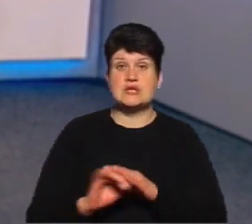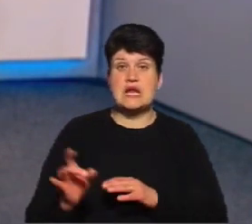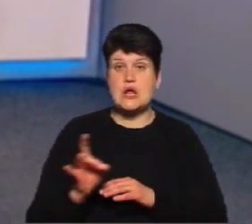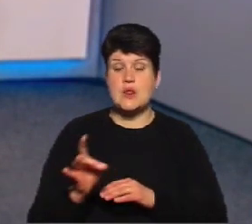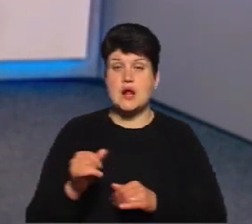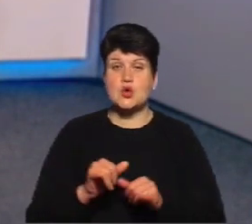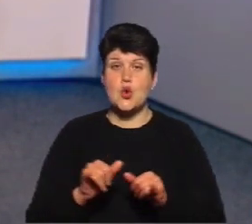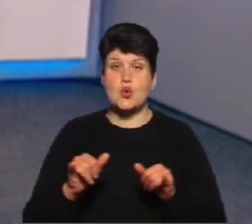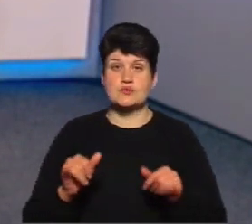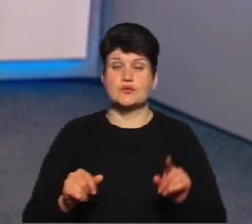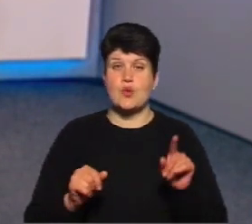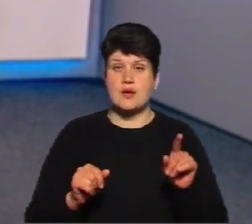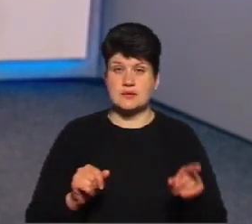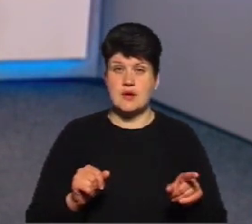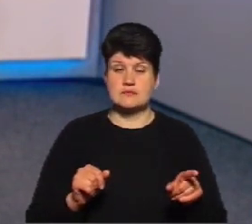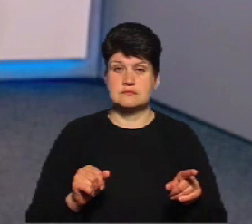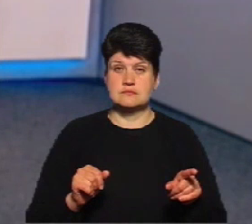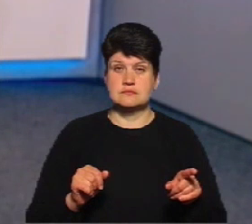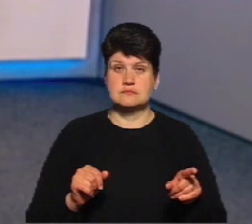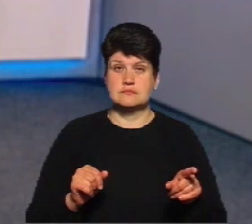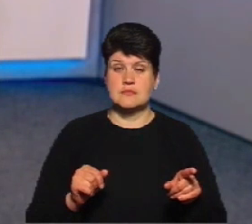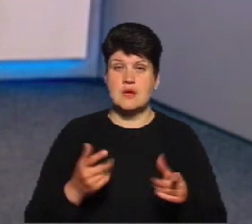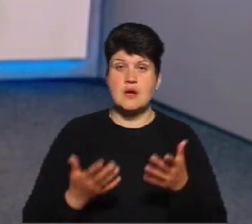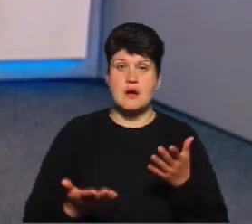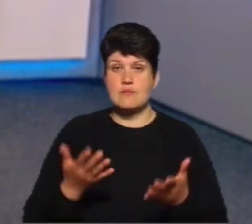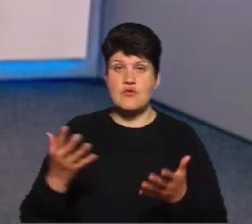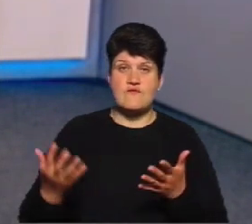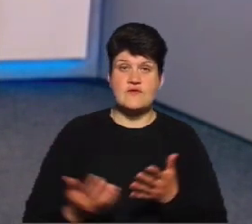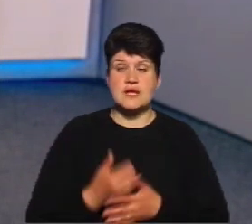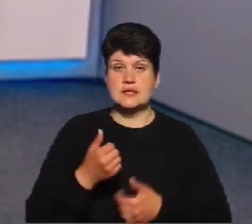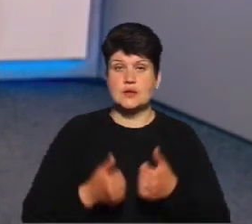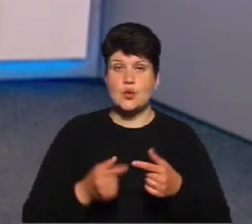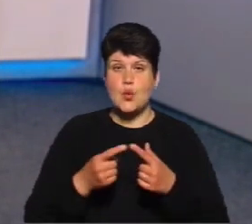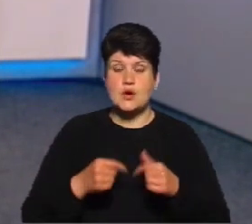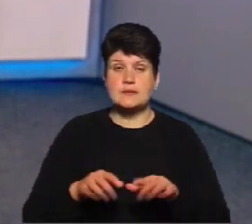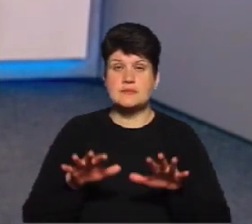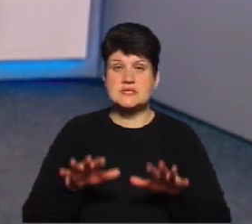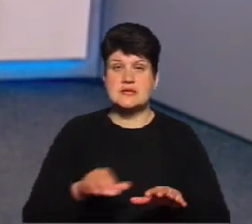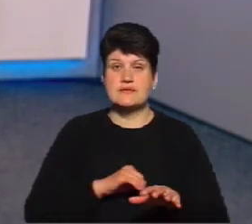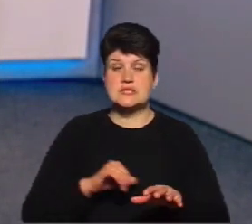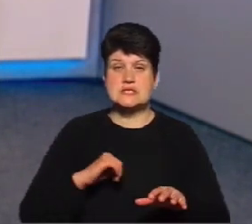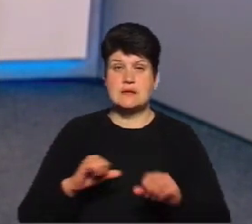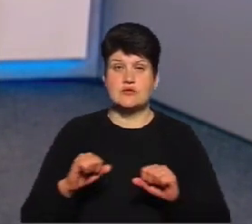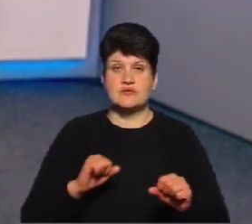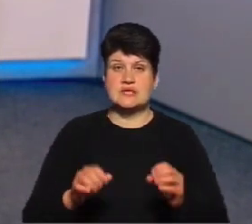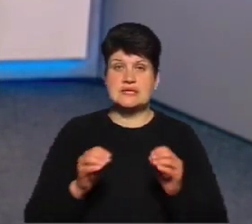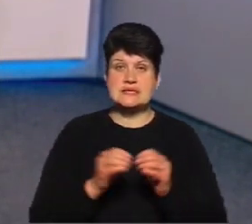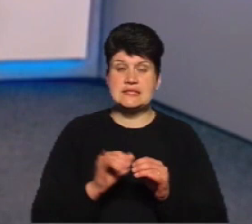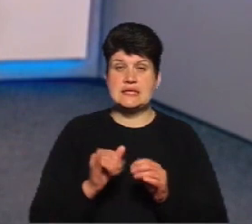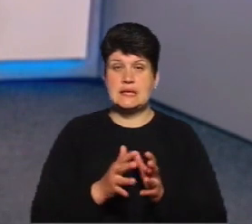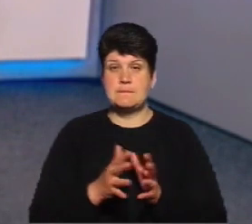вже для того, аби виграти конкурс, орган місцевого самоврядування від 10 і більше